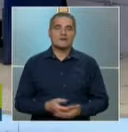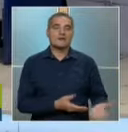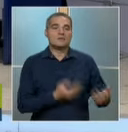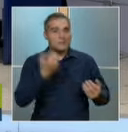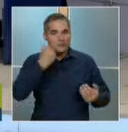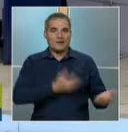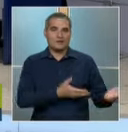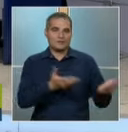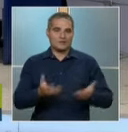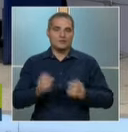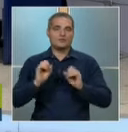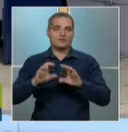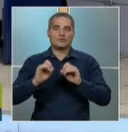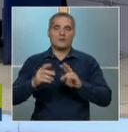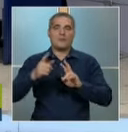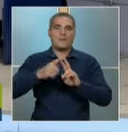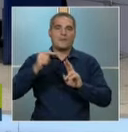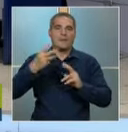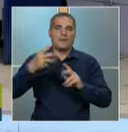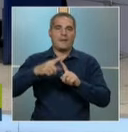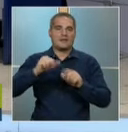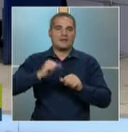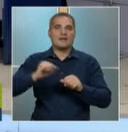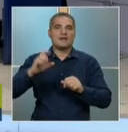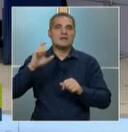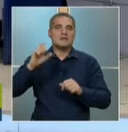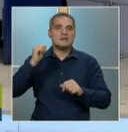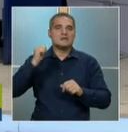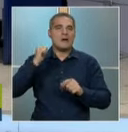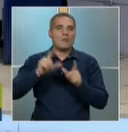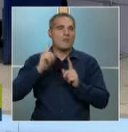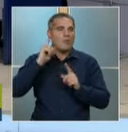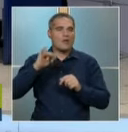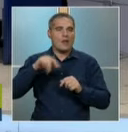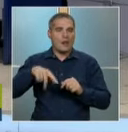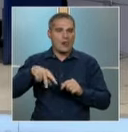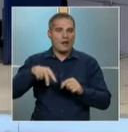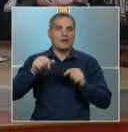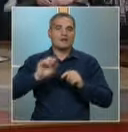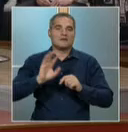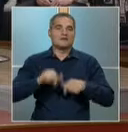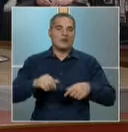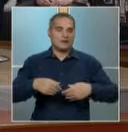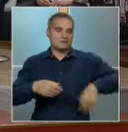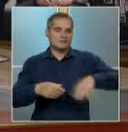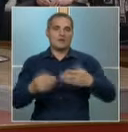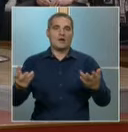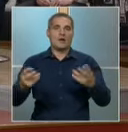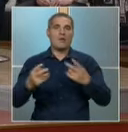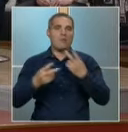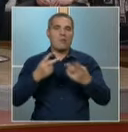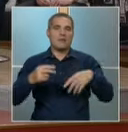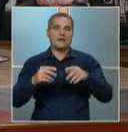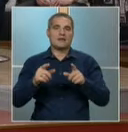Приветствам с добре дошли в студиото Петя и Самуил. Здравейте! Здравейте! Тук е нашата публика, при тях е Меги. Меги,